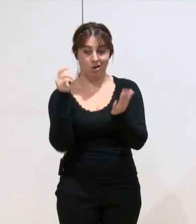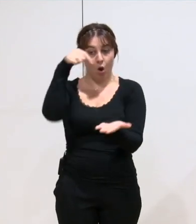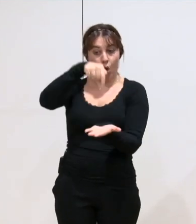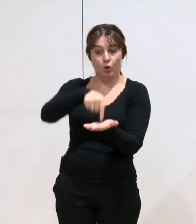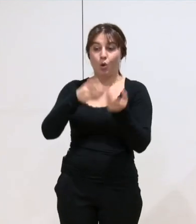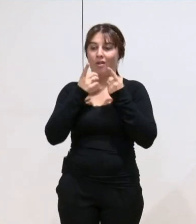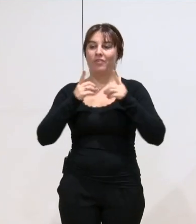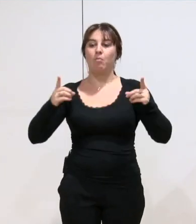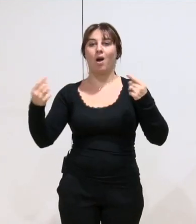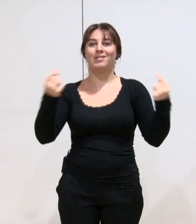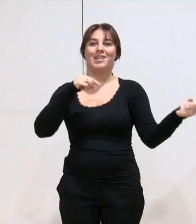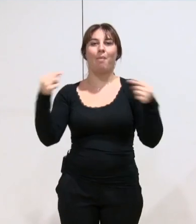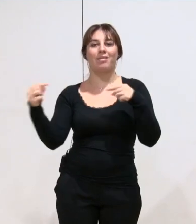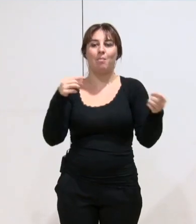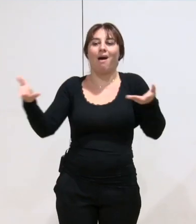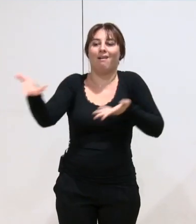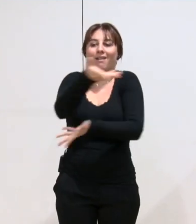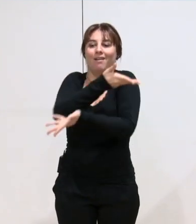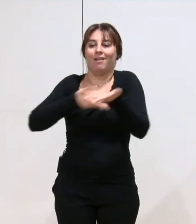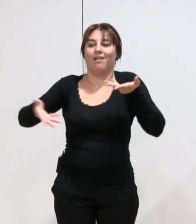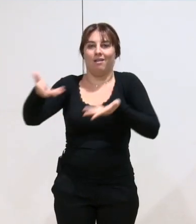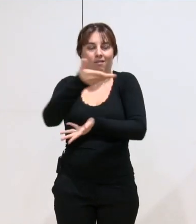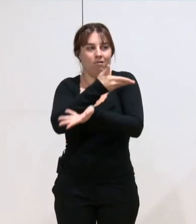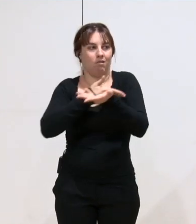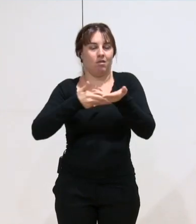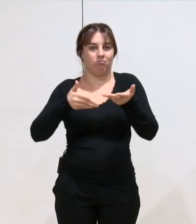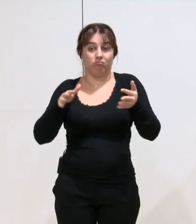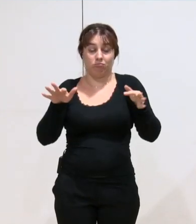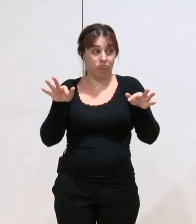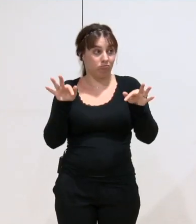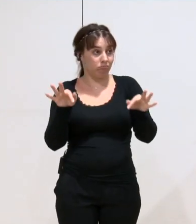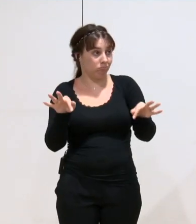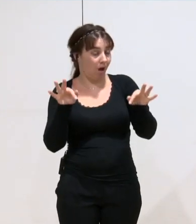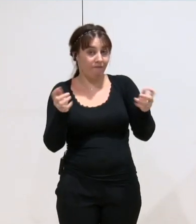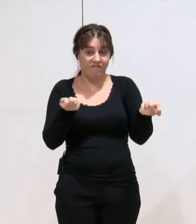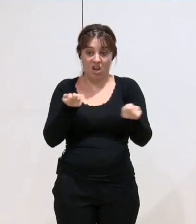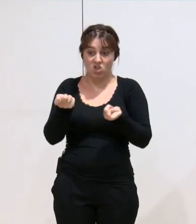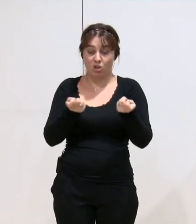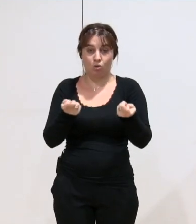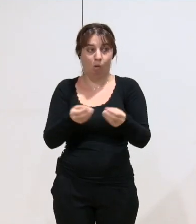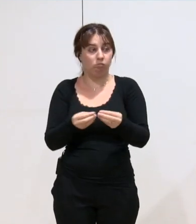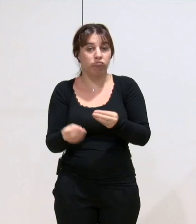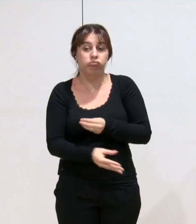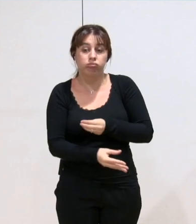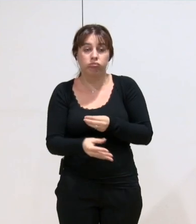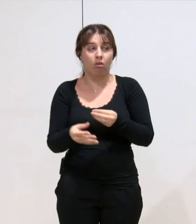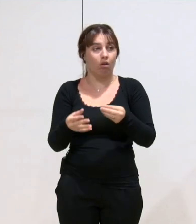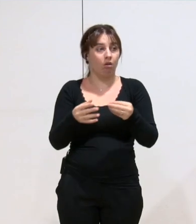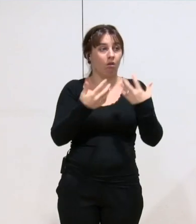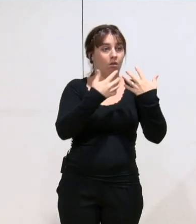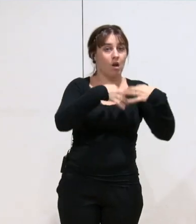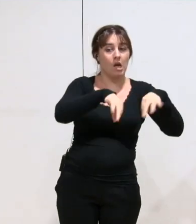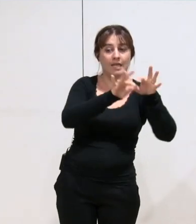par excellence, ne soit pas saisi de ces questions de gestion d'équipements